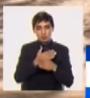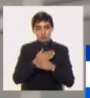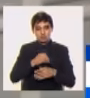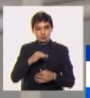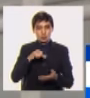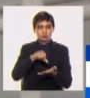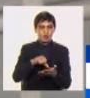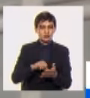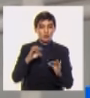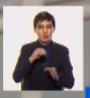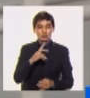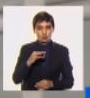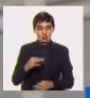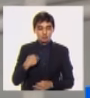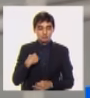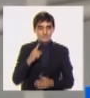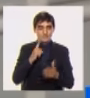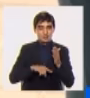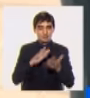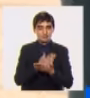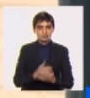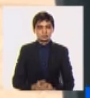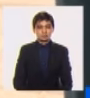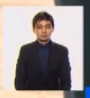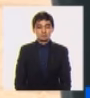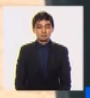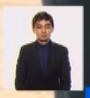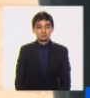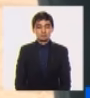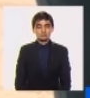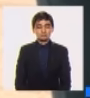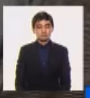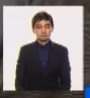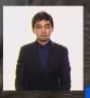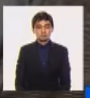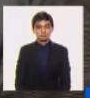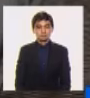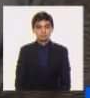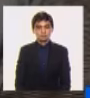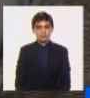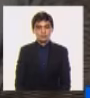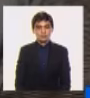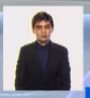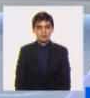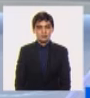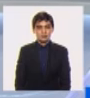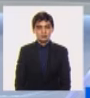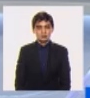участия но очень надеется александра kimi to лиза энтин of информбюро шымкент